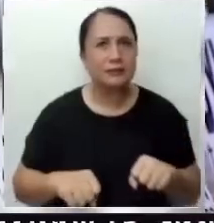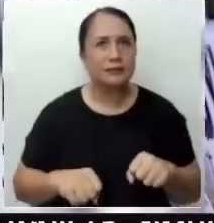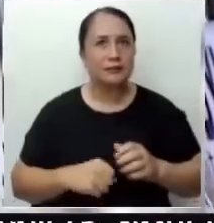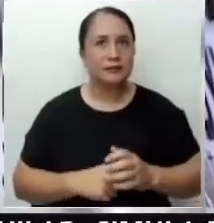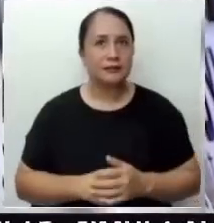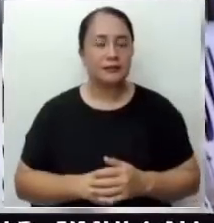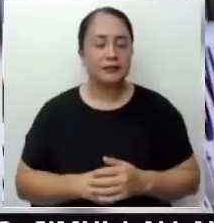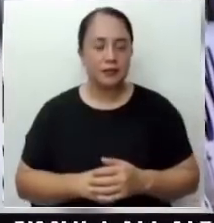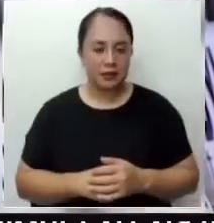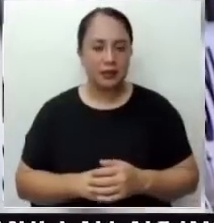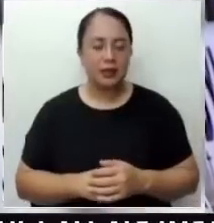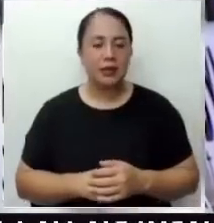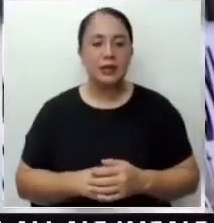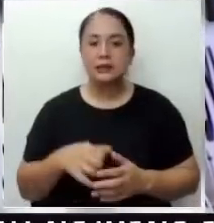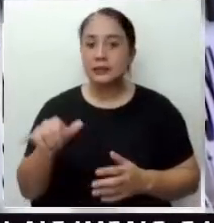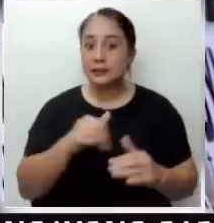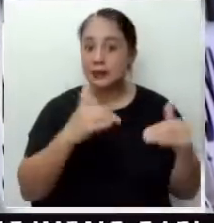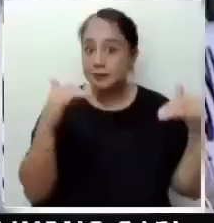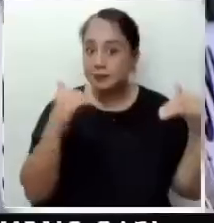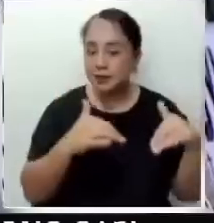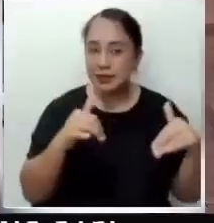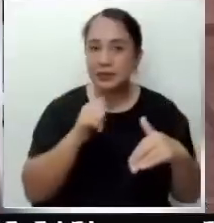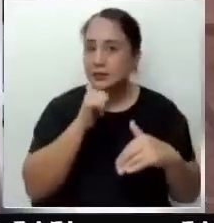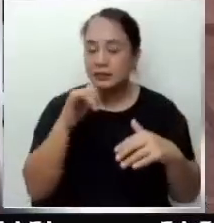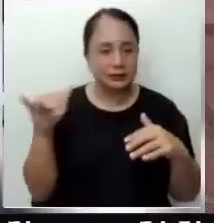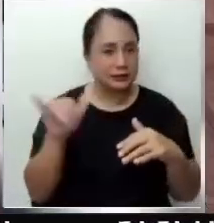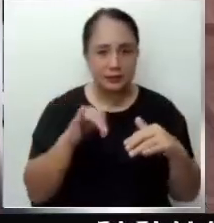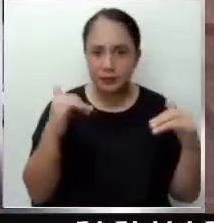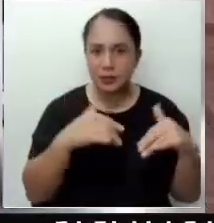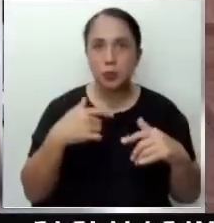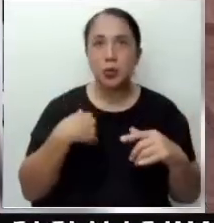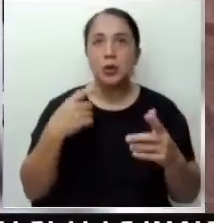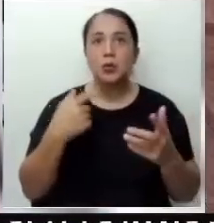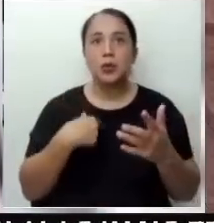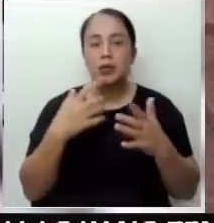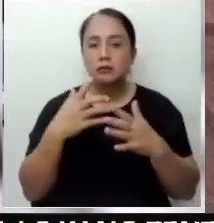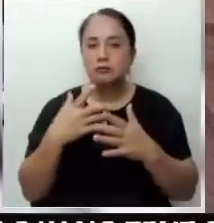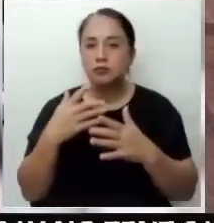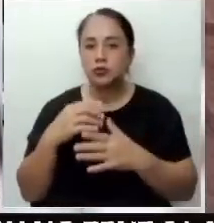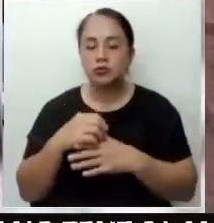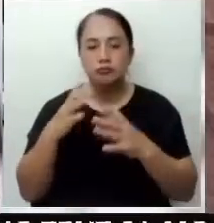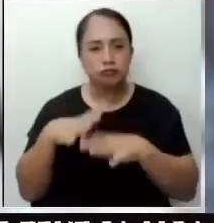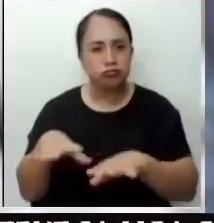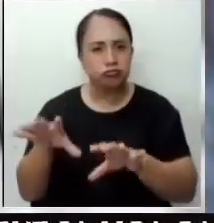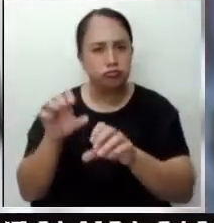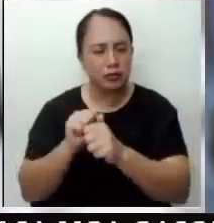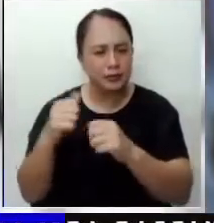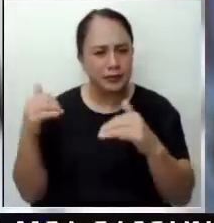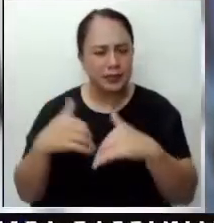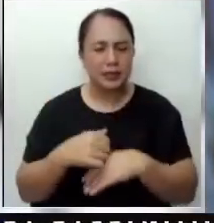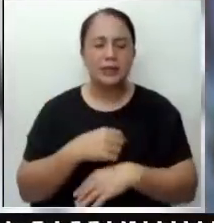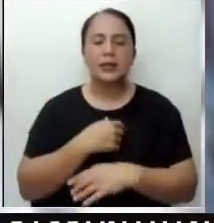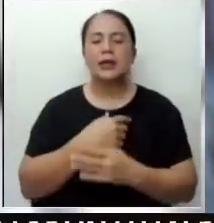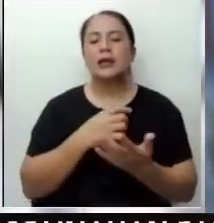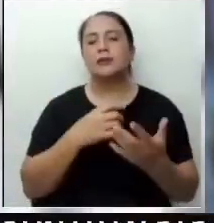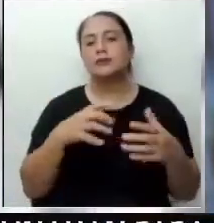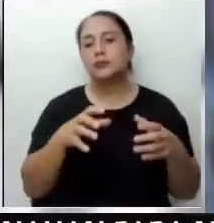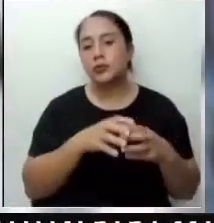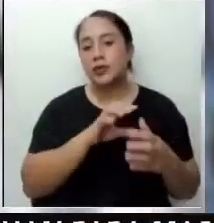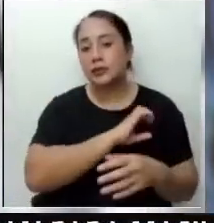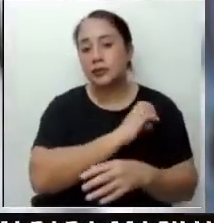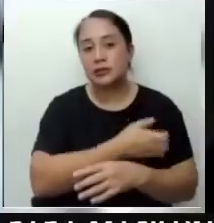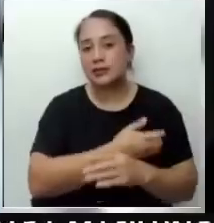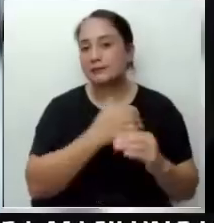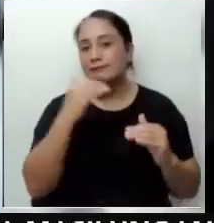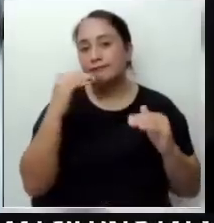On that same meeting. Not on that same meeting because you have to adjourn. Pangamba ng chairman ng Committee on Energy, dehado ang mga Pilipino sa bagay na